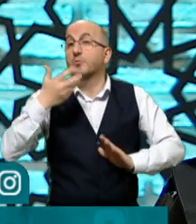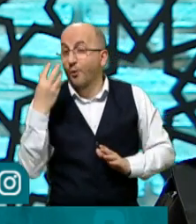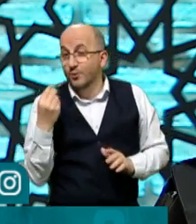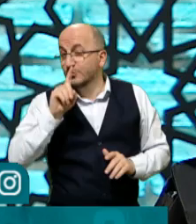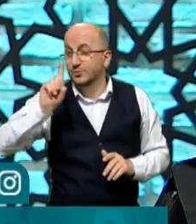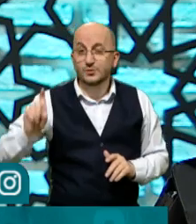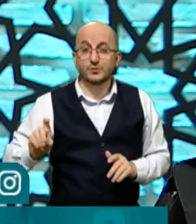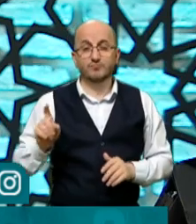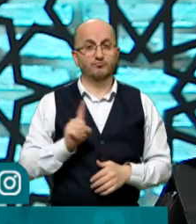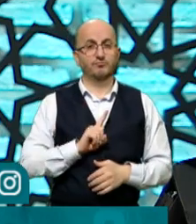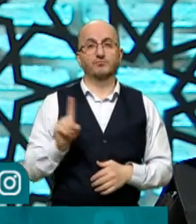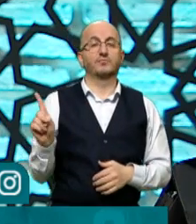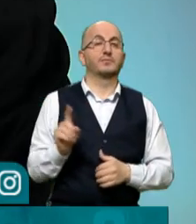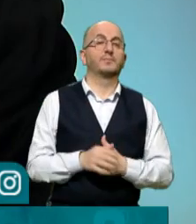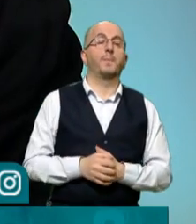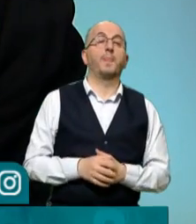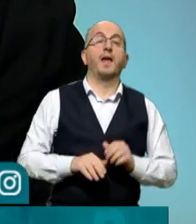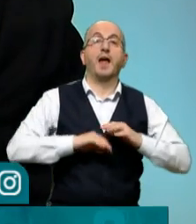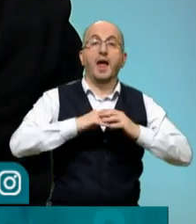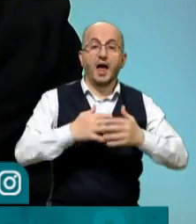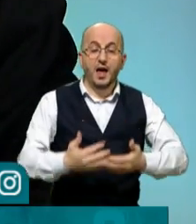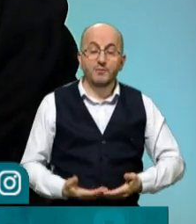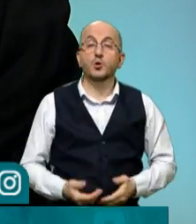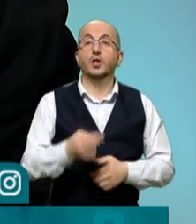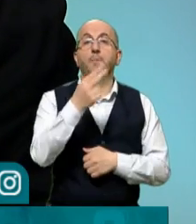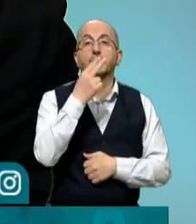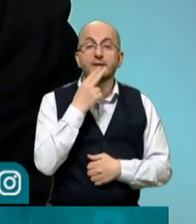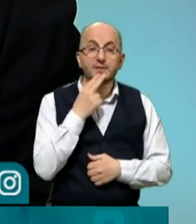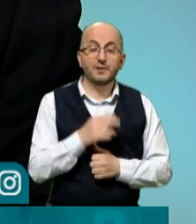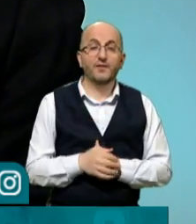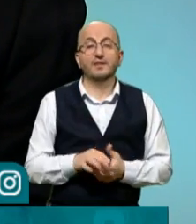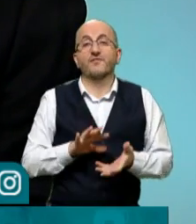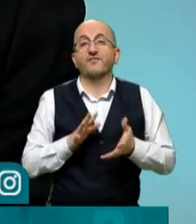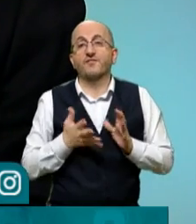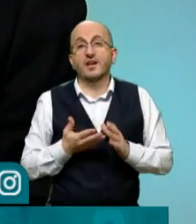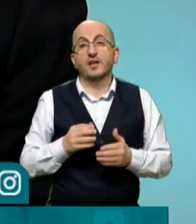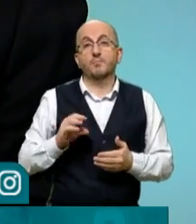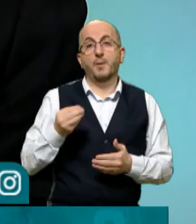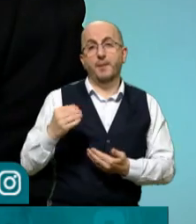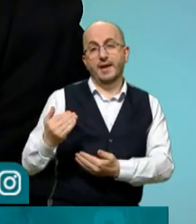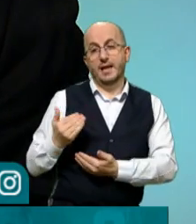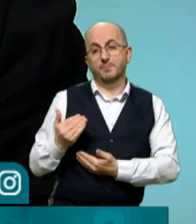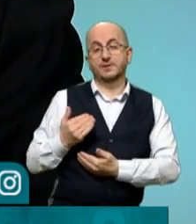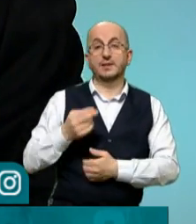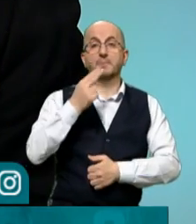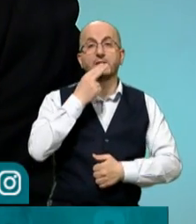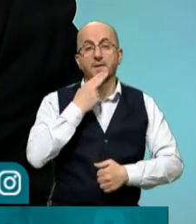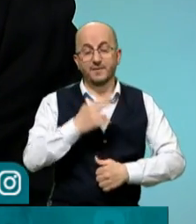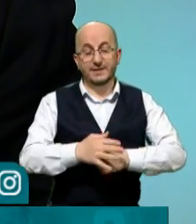muyuz? Hayır. Hamile olan bir hanımefendi veya çocuğunu emziren bir